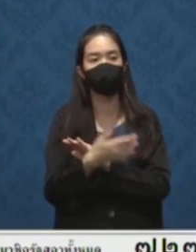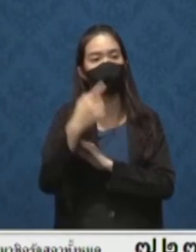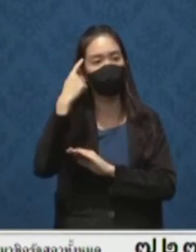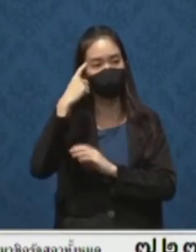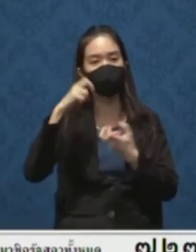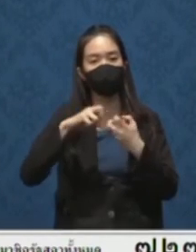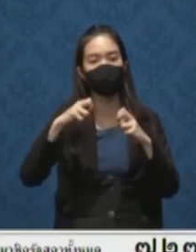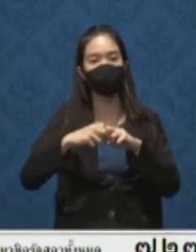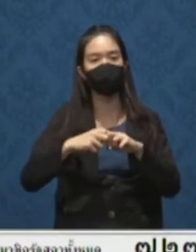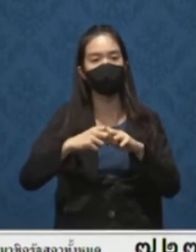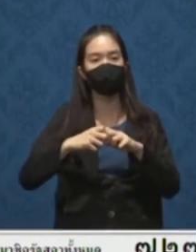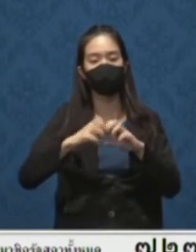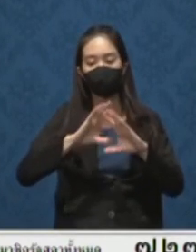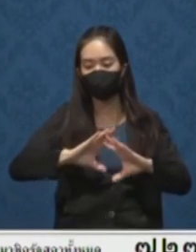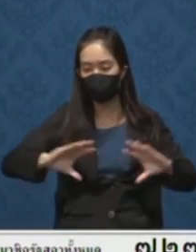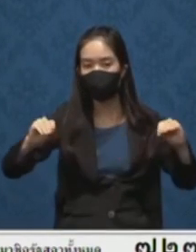ด แ้ง ที่ แ้ จริง